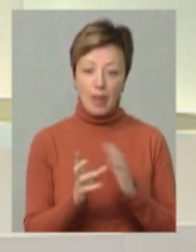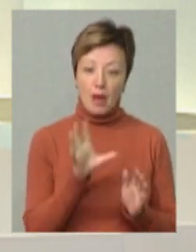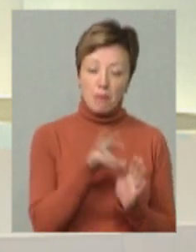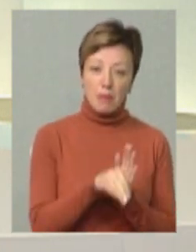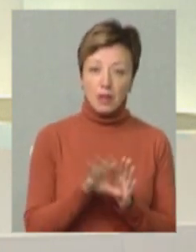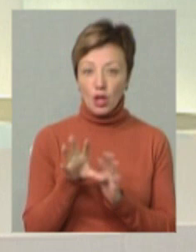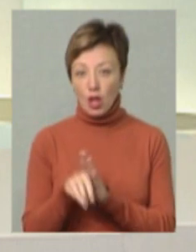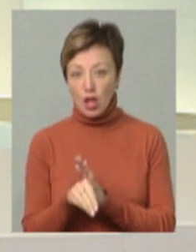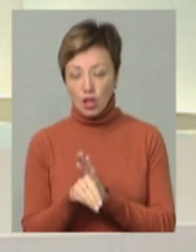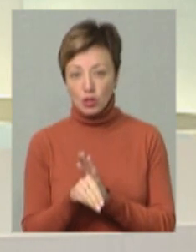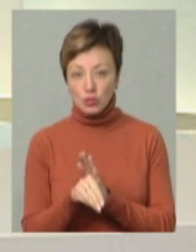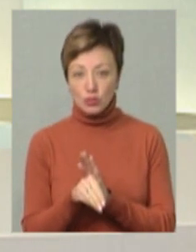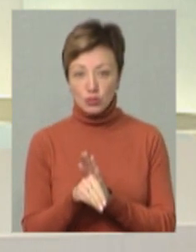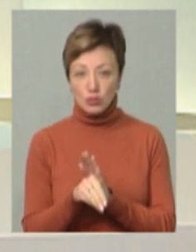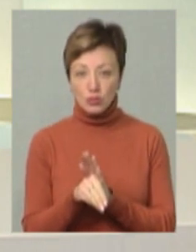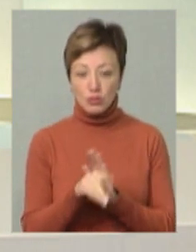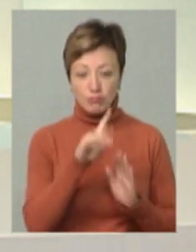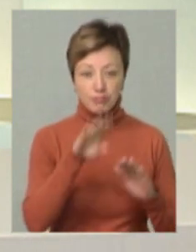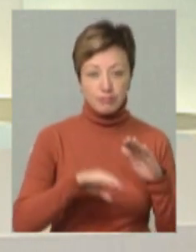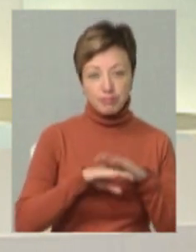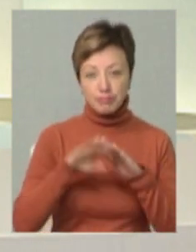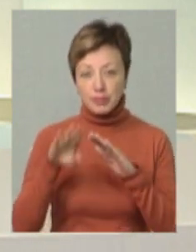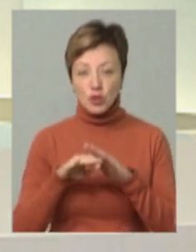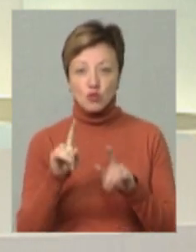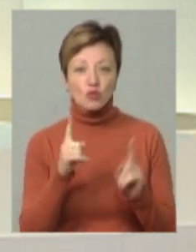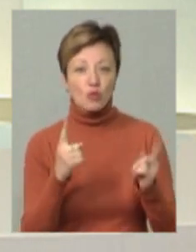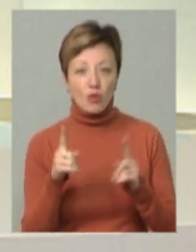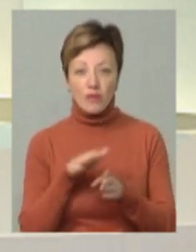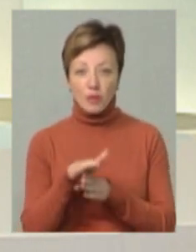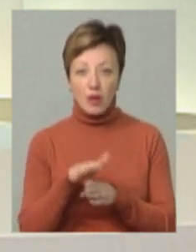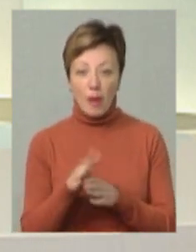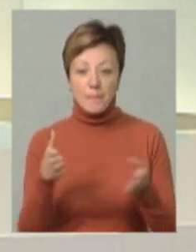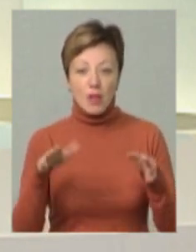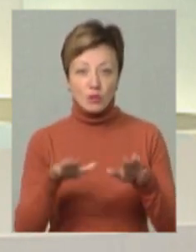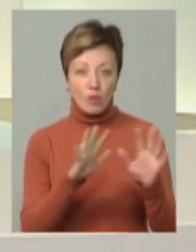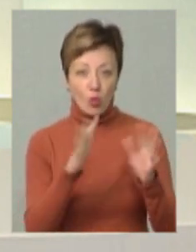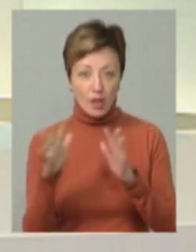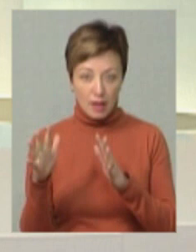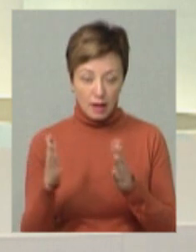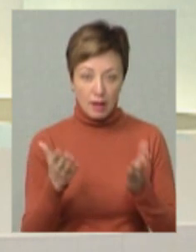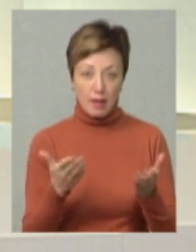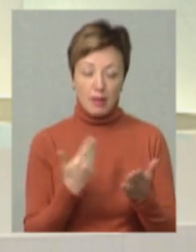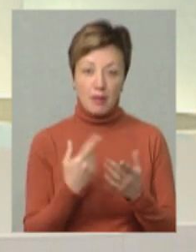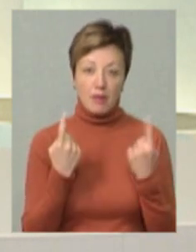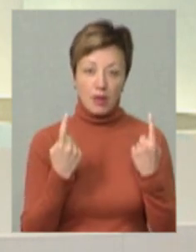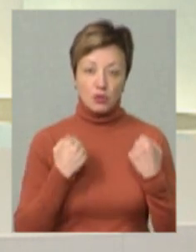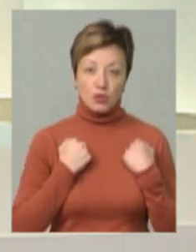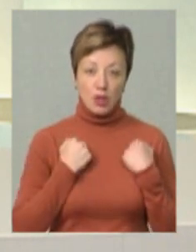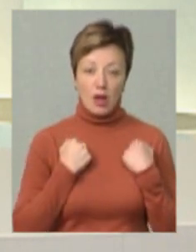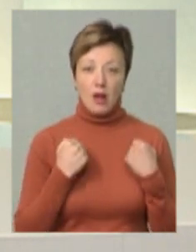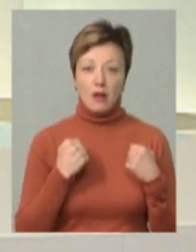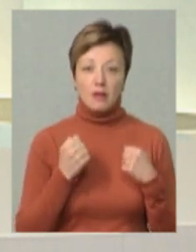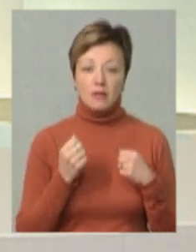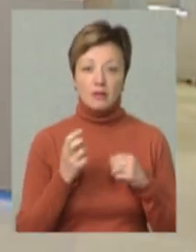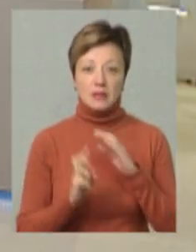приналежності того чи іншого патріархату, чому відбуваються ті чи інші благословіння і події, які відбуваються, на превеликий жаль, в